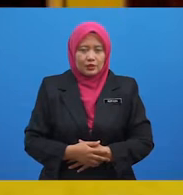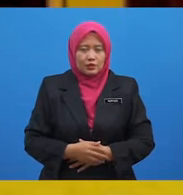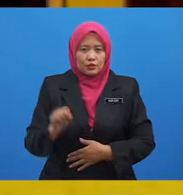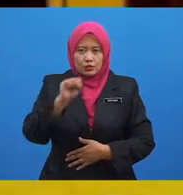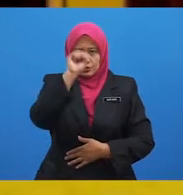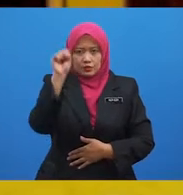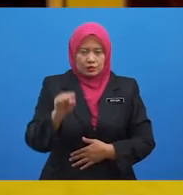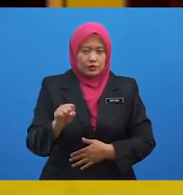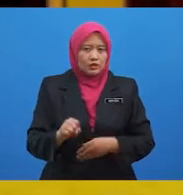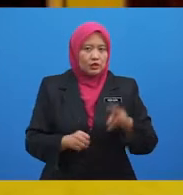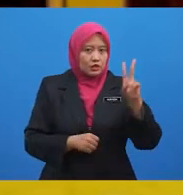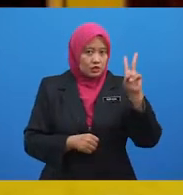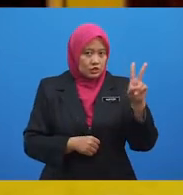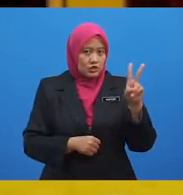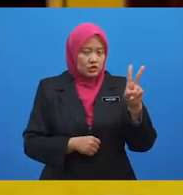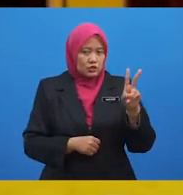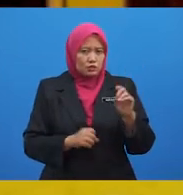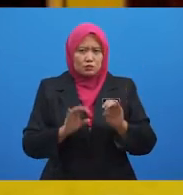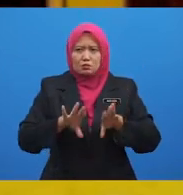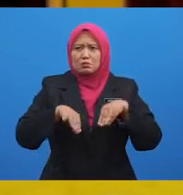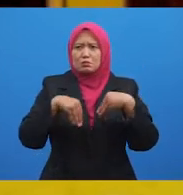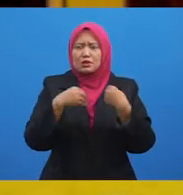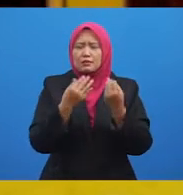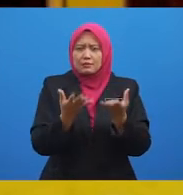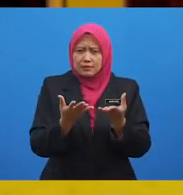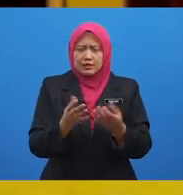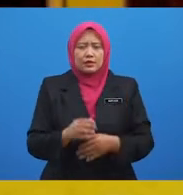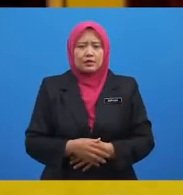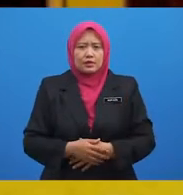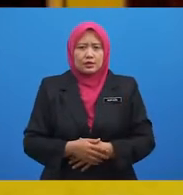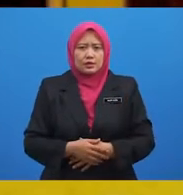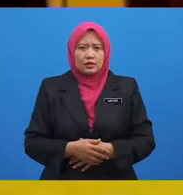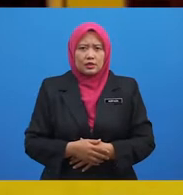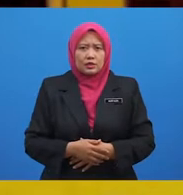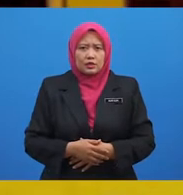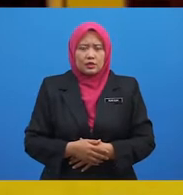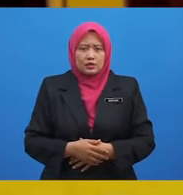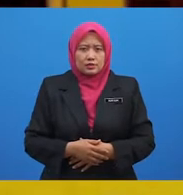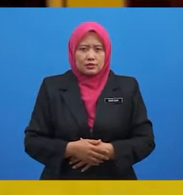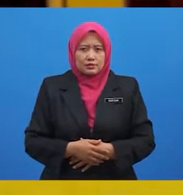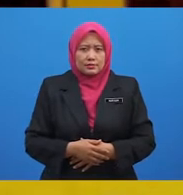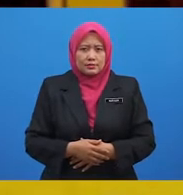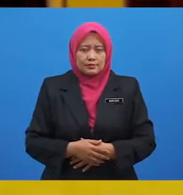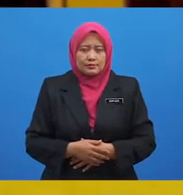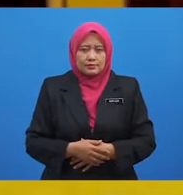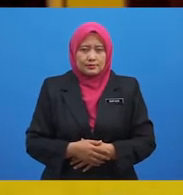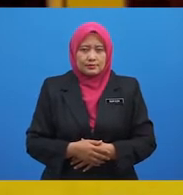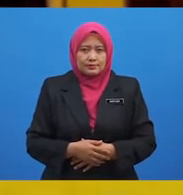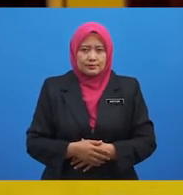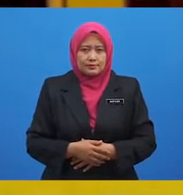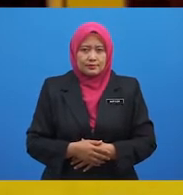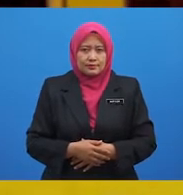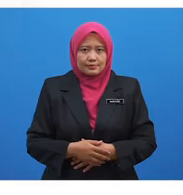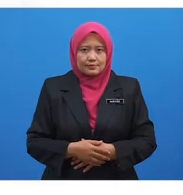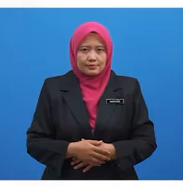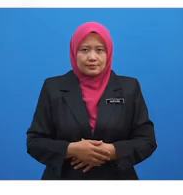yang telah siap dibina berdasarkan petikan seloka yang diberikan. Maka, jawapan murid-murid